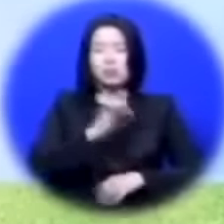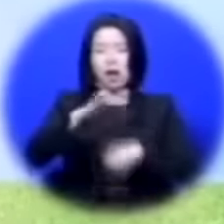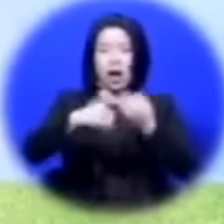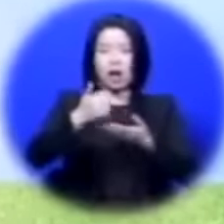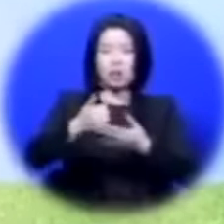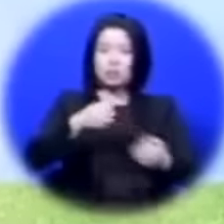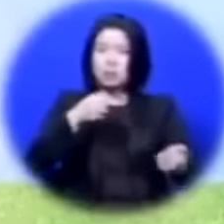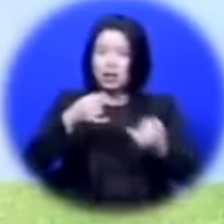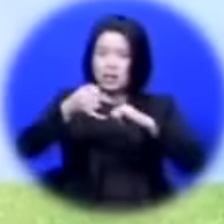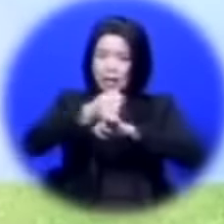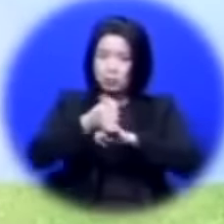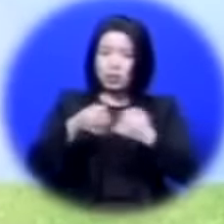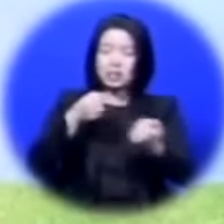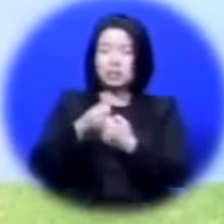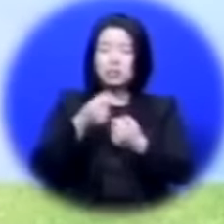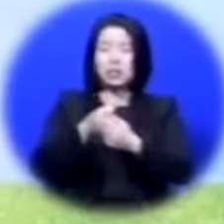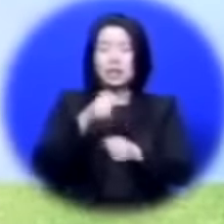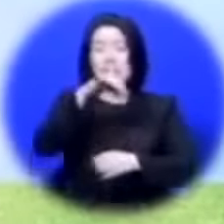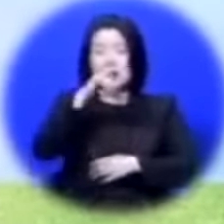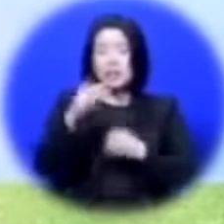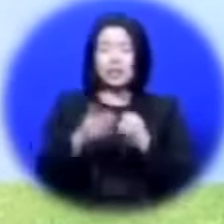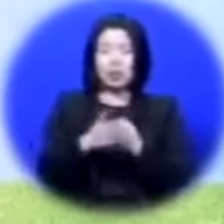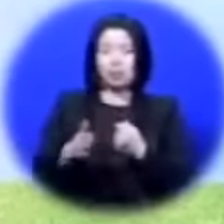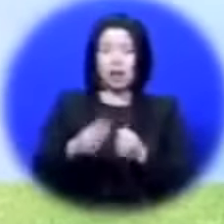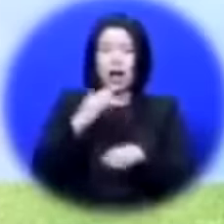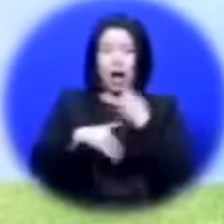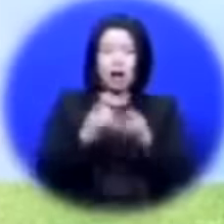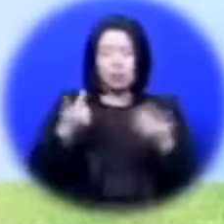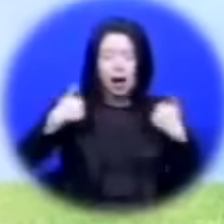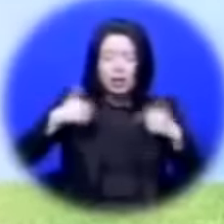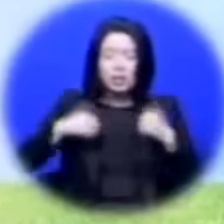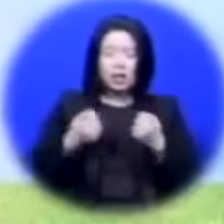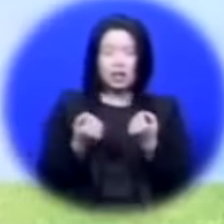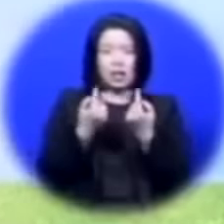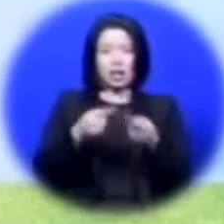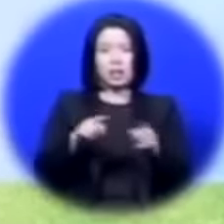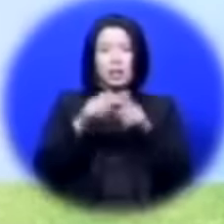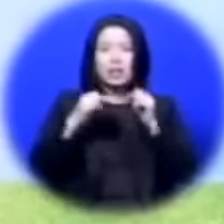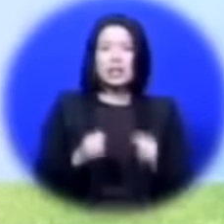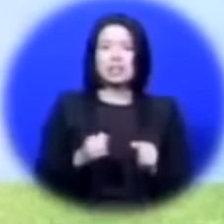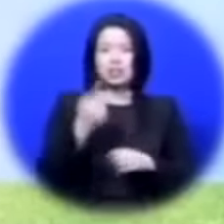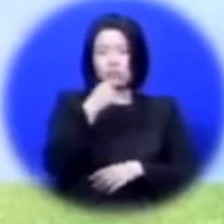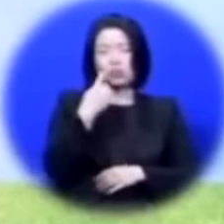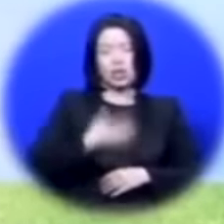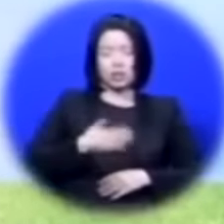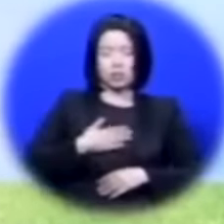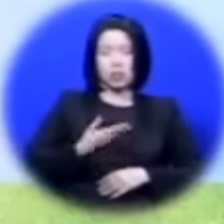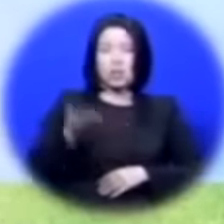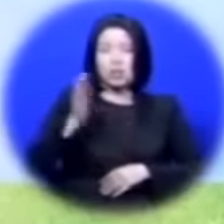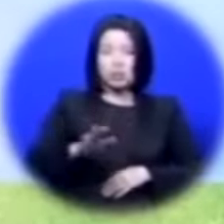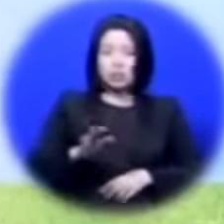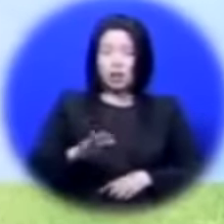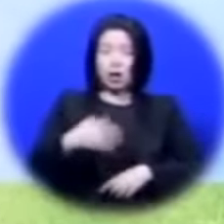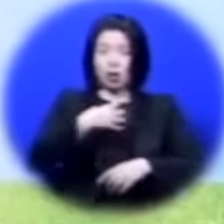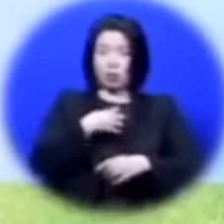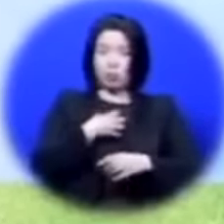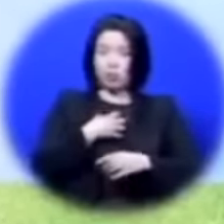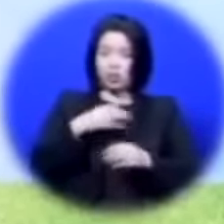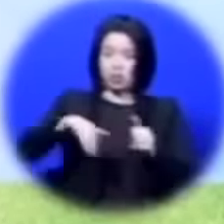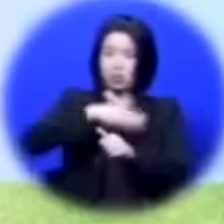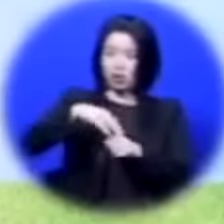전쟁을 하고 있는 거니까 하나님은 늘 같이 계신 것인 줄 알았다니까 그런데 막상 위기 상황에